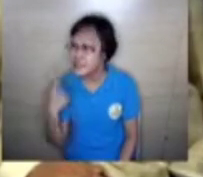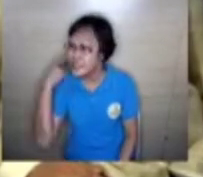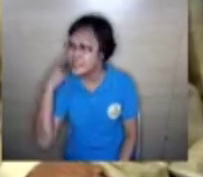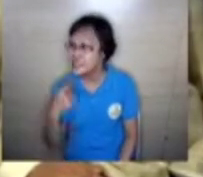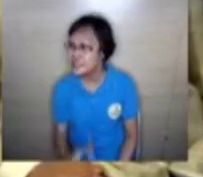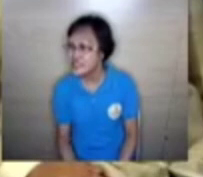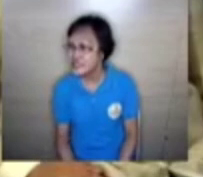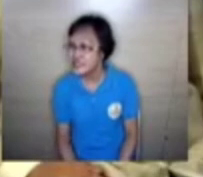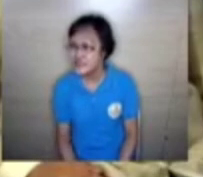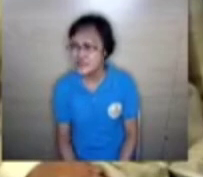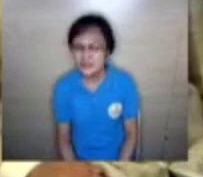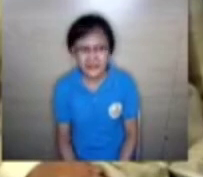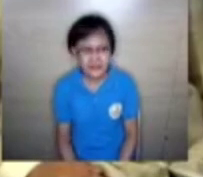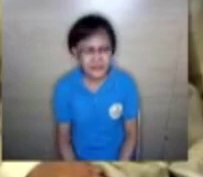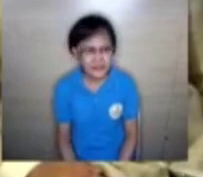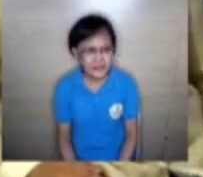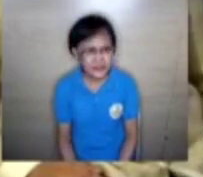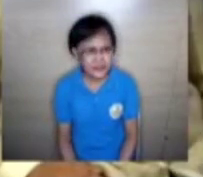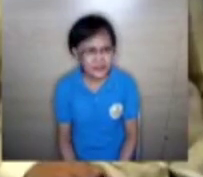ng wireless mic.